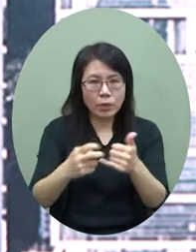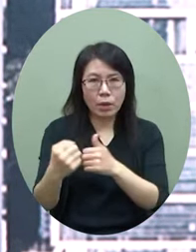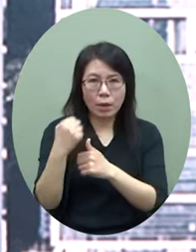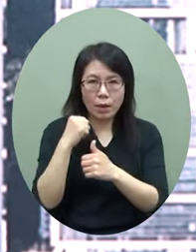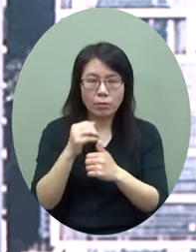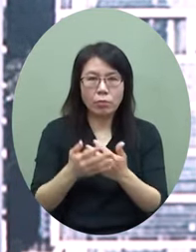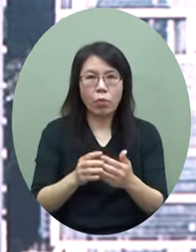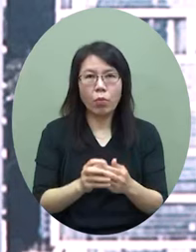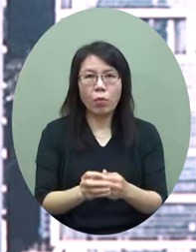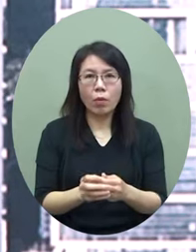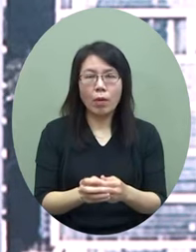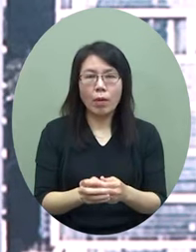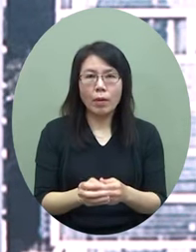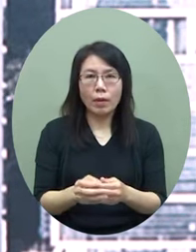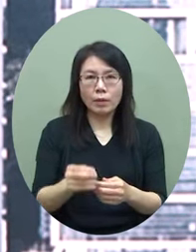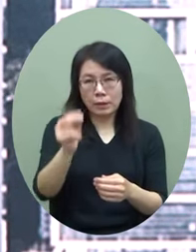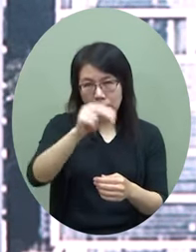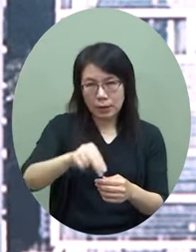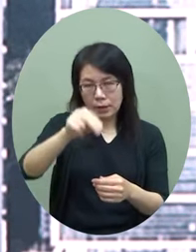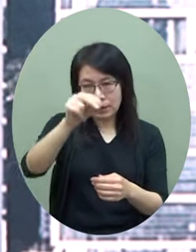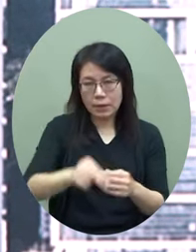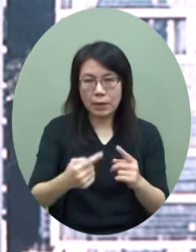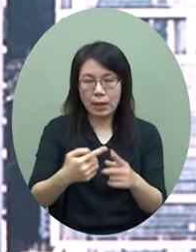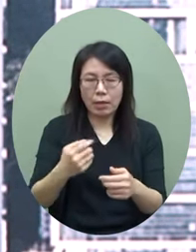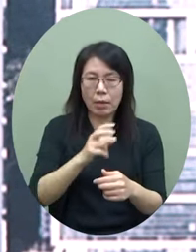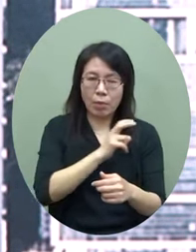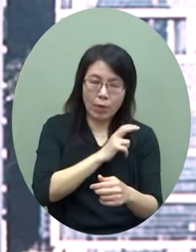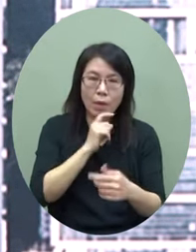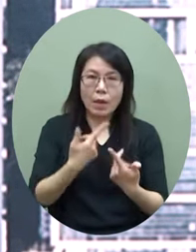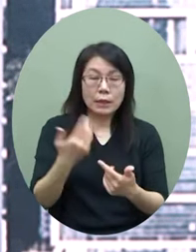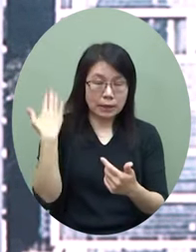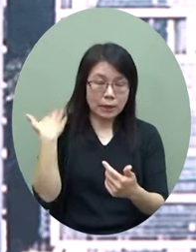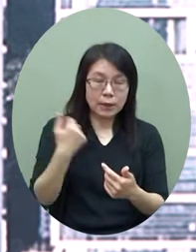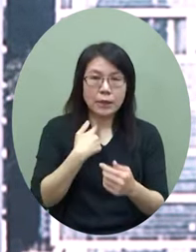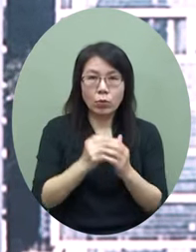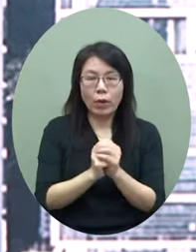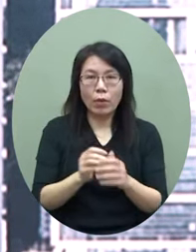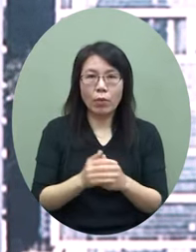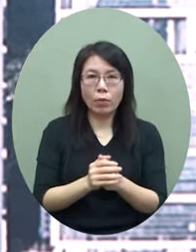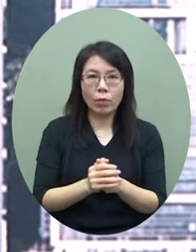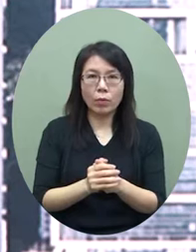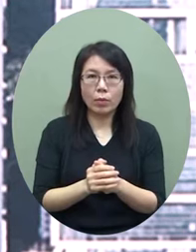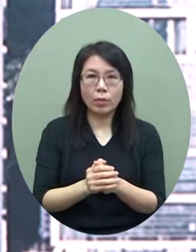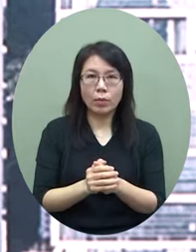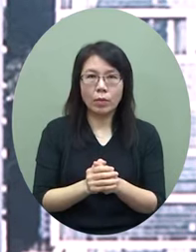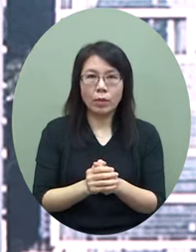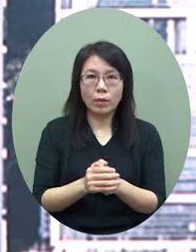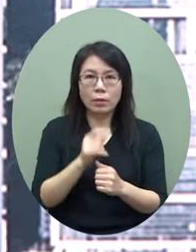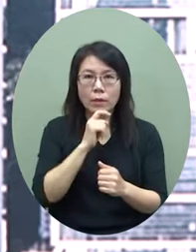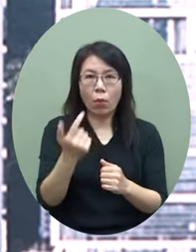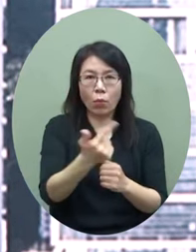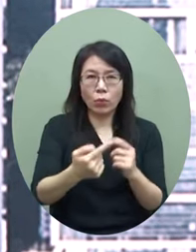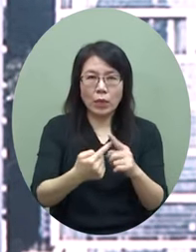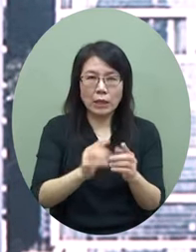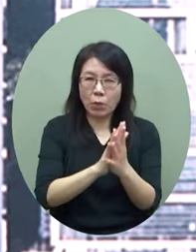遠超過七千名的因為我們當時給的要求都是不想做到很多人要排